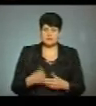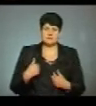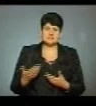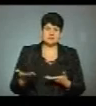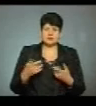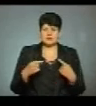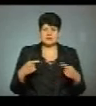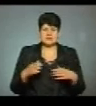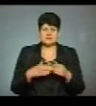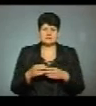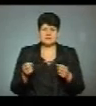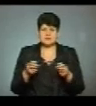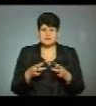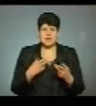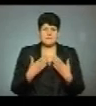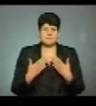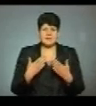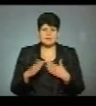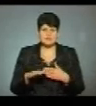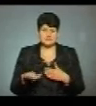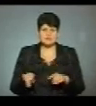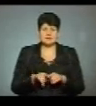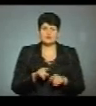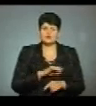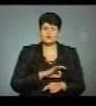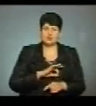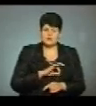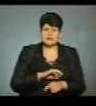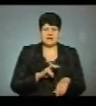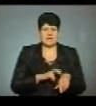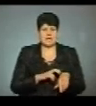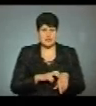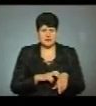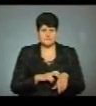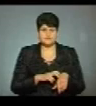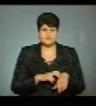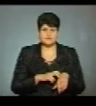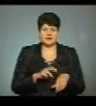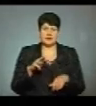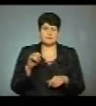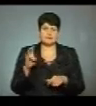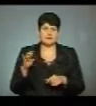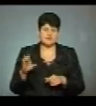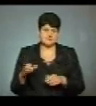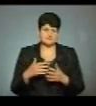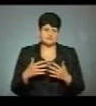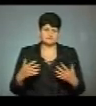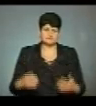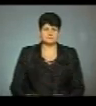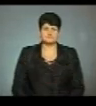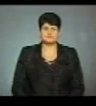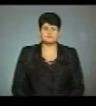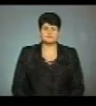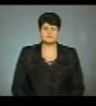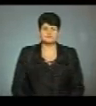запрошуємо різних спеціалістів для бесіди з дітками, це також і юристи, і лікарі, і ЗМНС. Ірина Терлюк, Оксана Галіяш. Новини